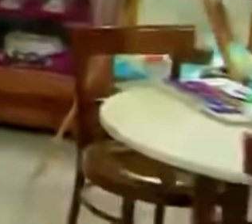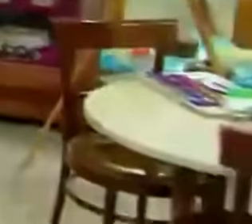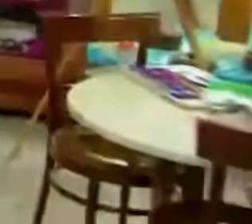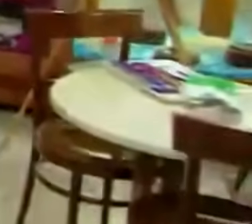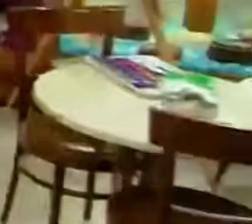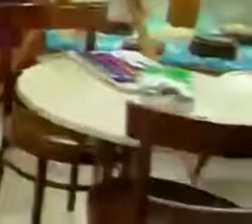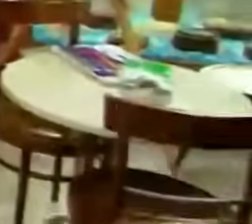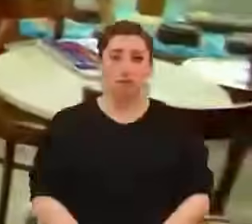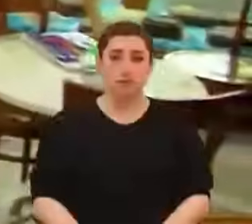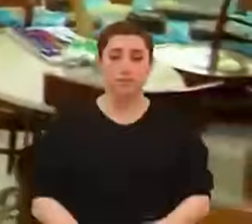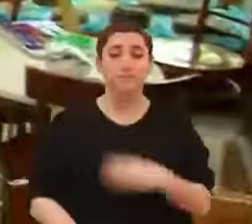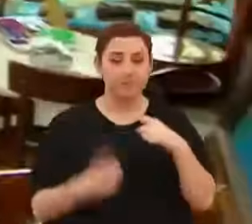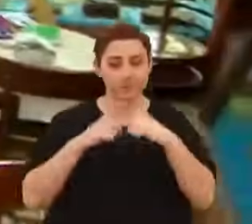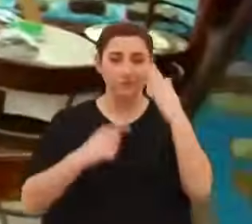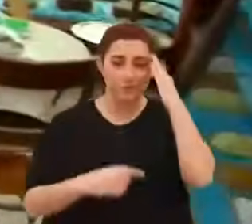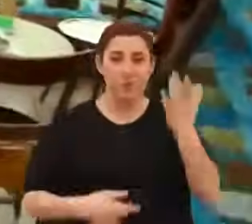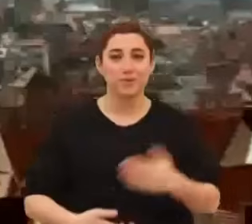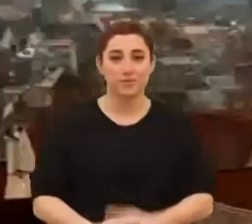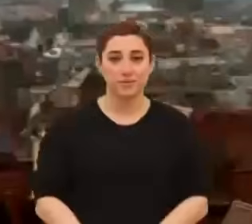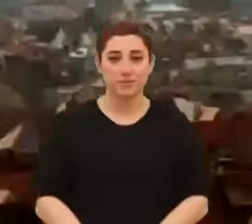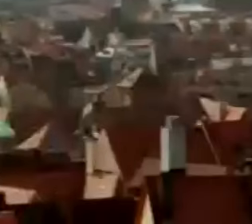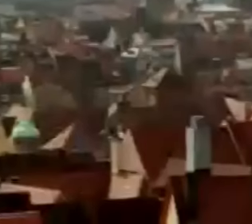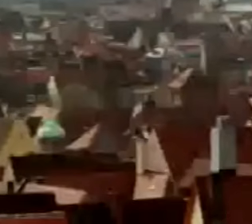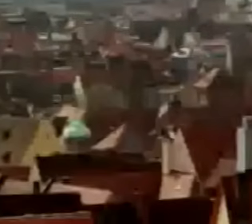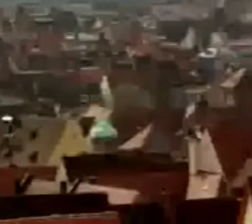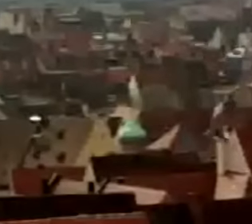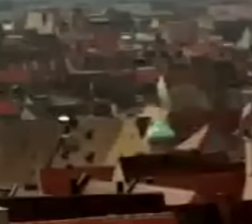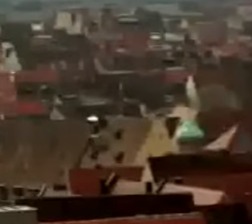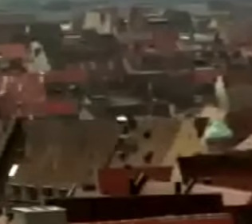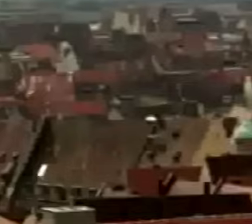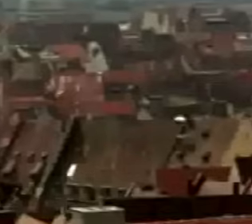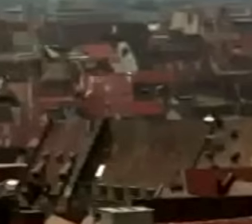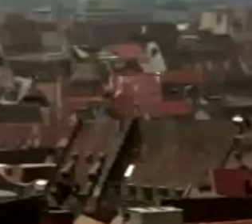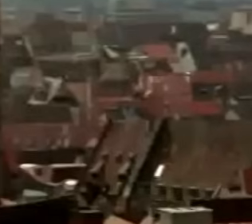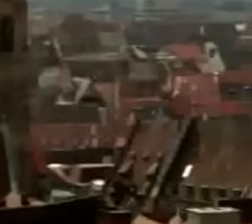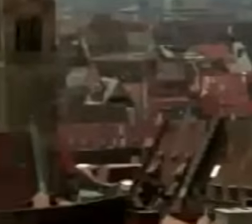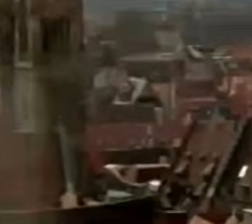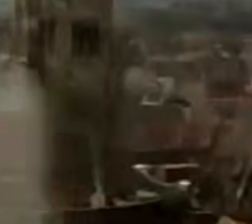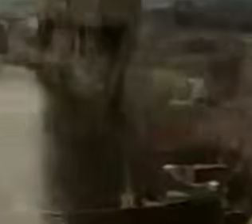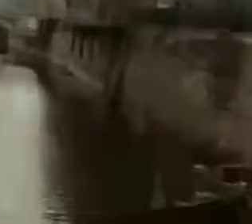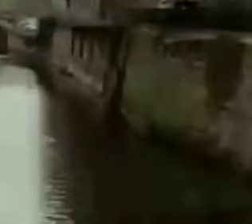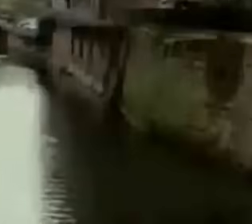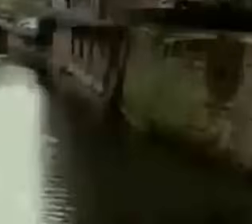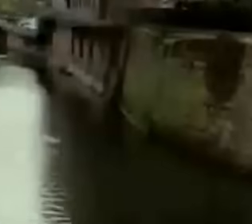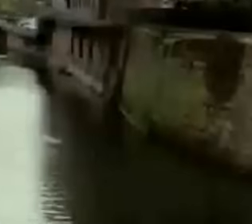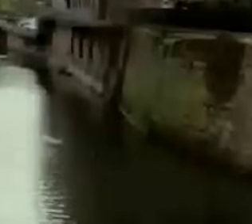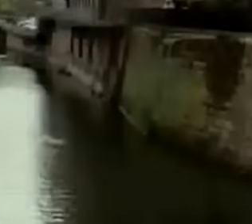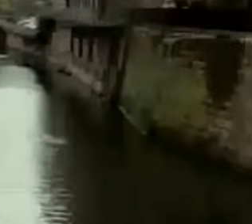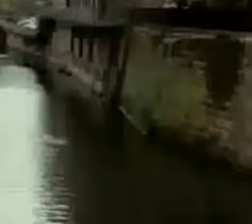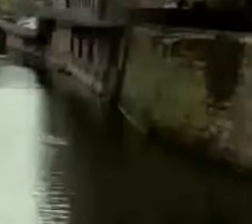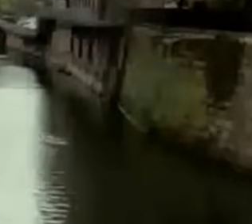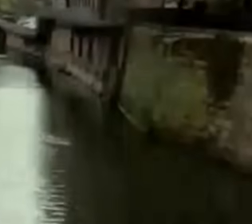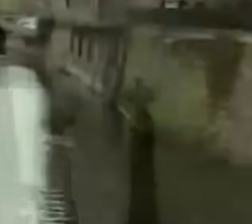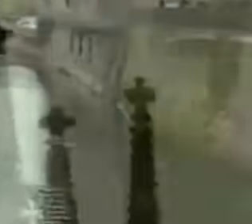Kolay gelsin. Teşekkürler, sağ olun. Görüntü İstanbul'dan Almanya'ya geçti. Görüntüde şehrin içinden geçen